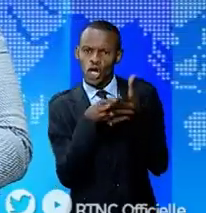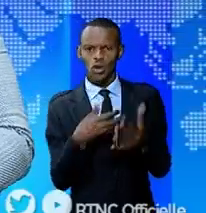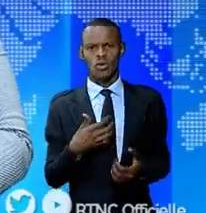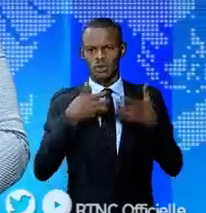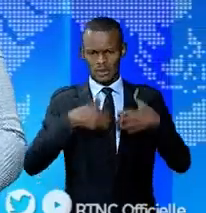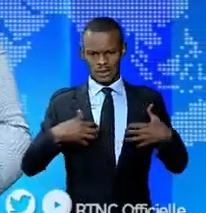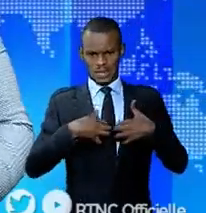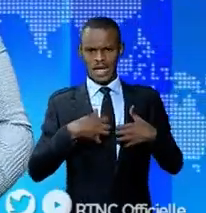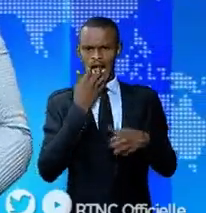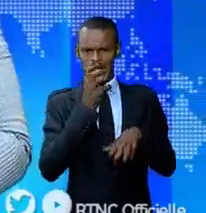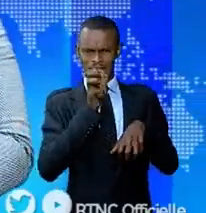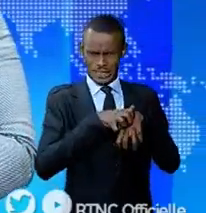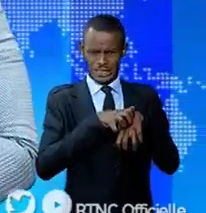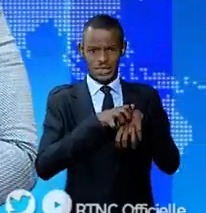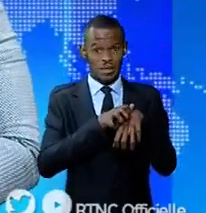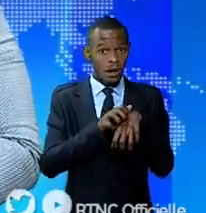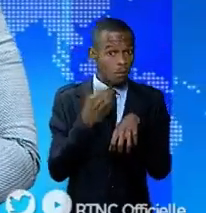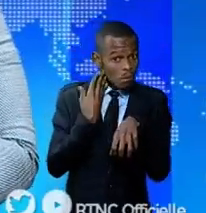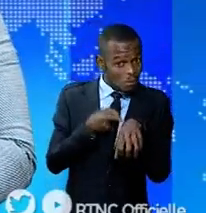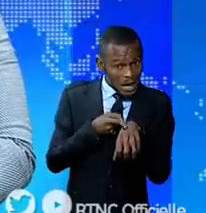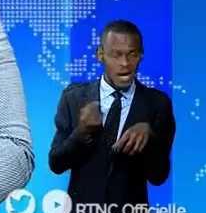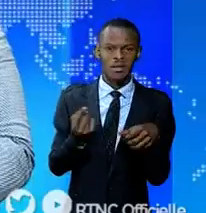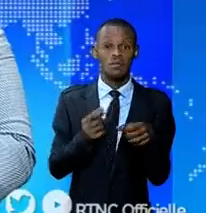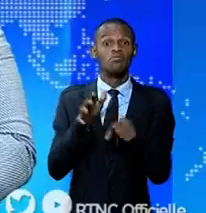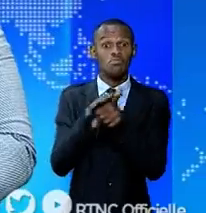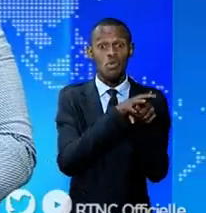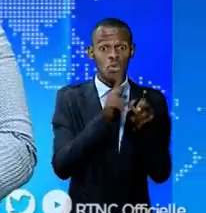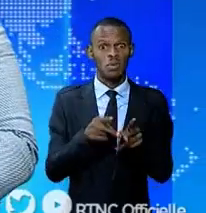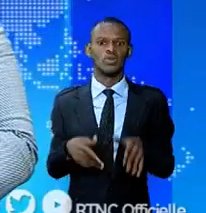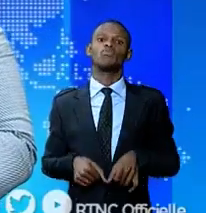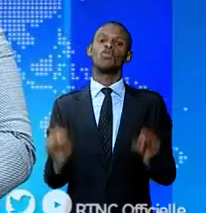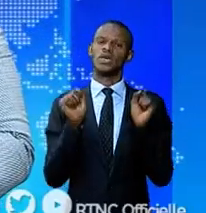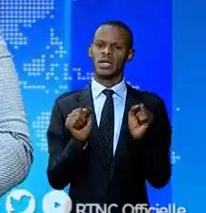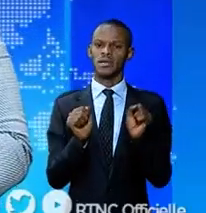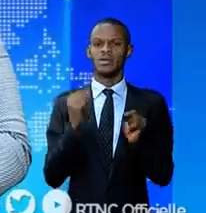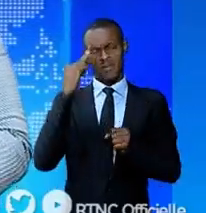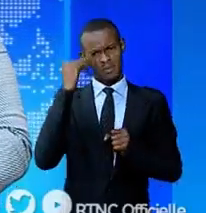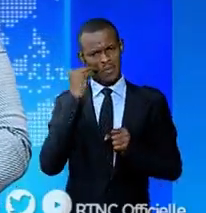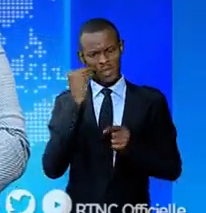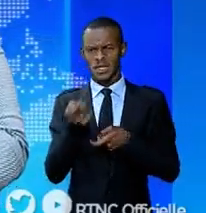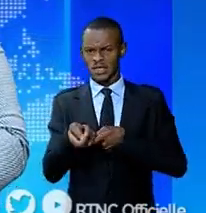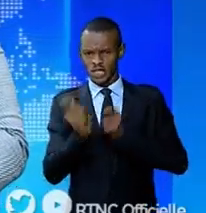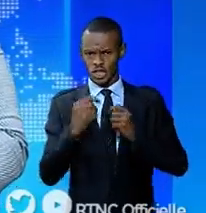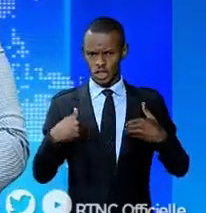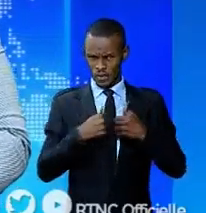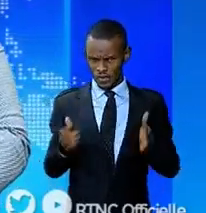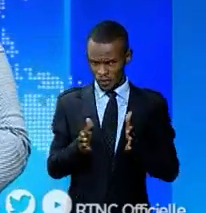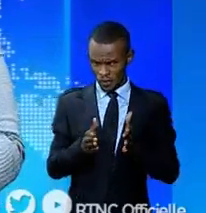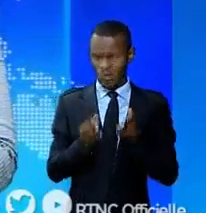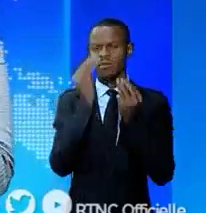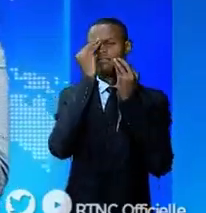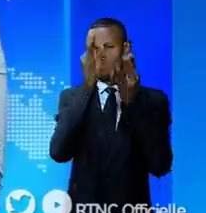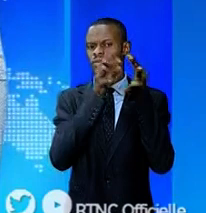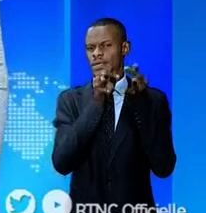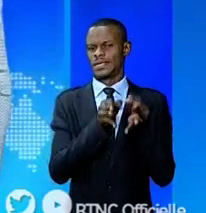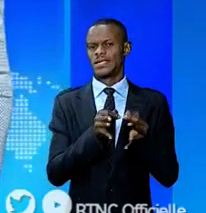meurent de la rage à travers le monde. Suivez le message du ministre de la Pêche et l'Élevage, Jonathan Bialousuka, qui appelle à l'assistance contre la rage.